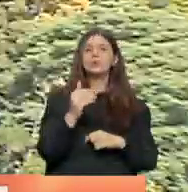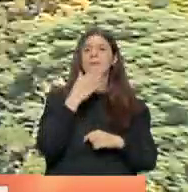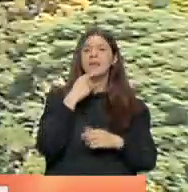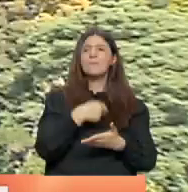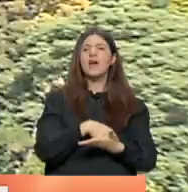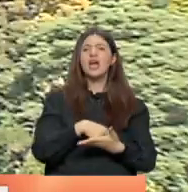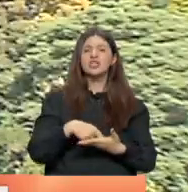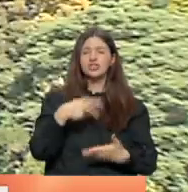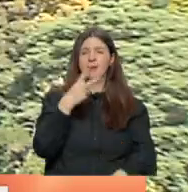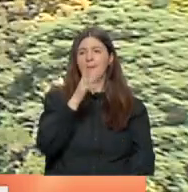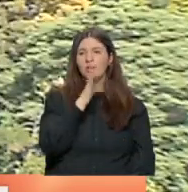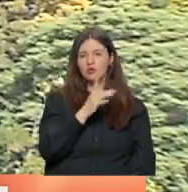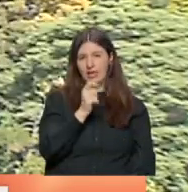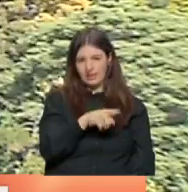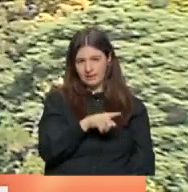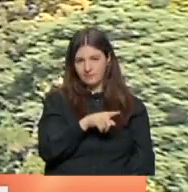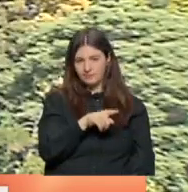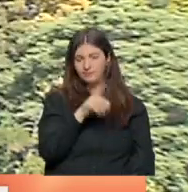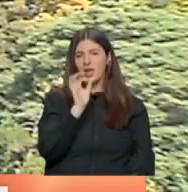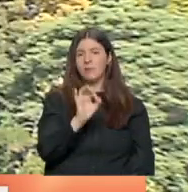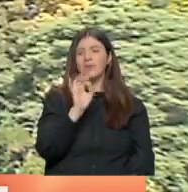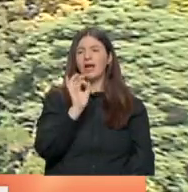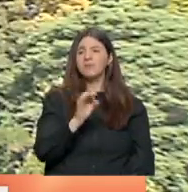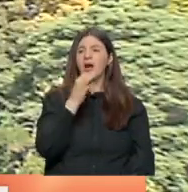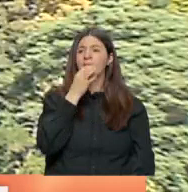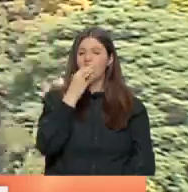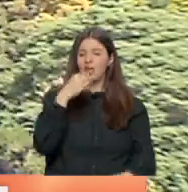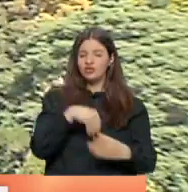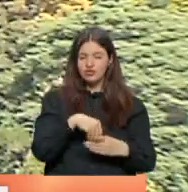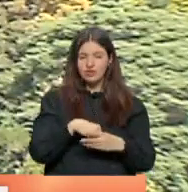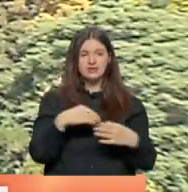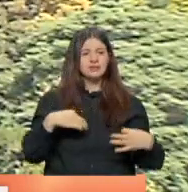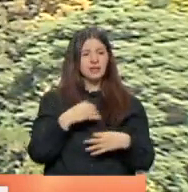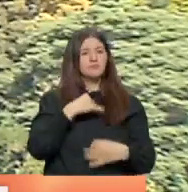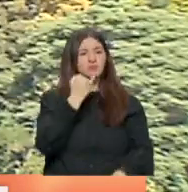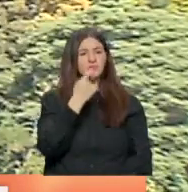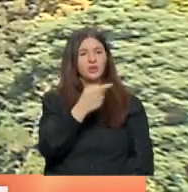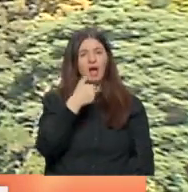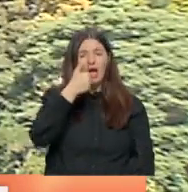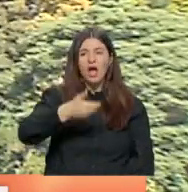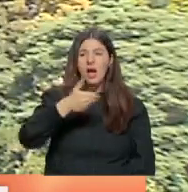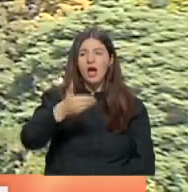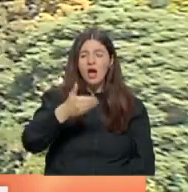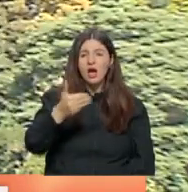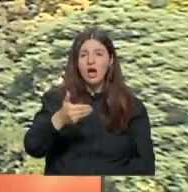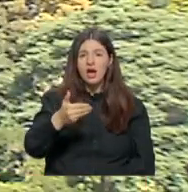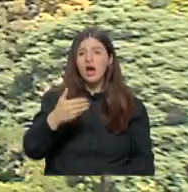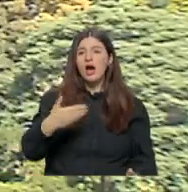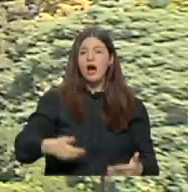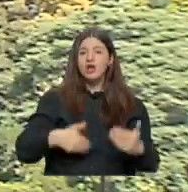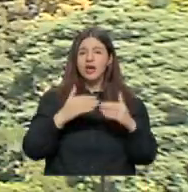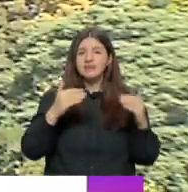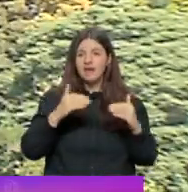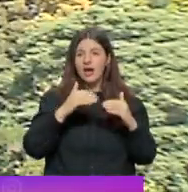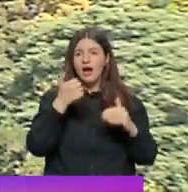emekli maaşı 2500 liraydı. Sürekli hani haberlerimizde de sayın konuğumuz da bunu da ifade ediyor. Açlık